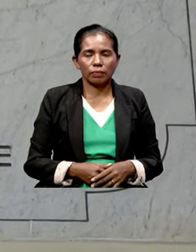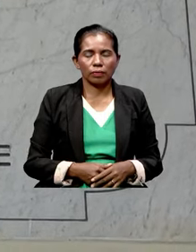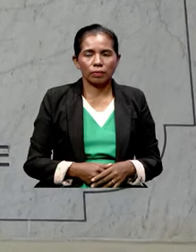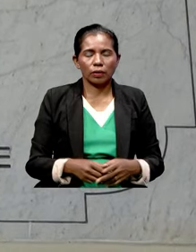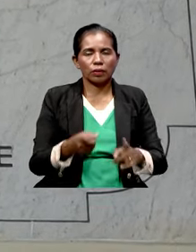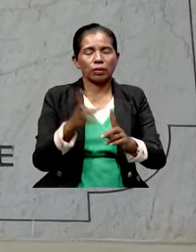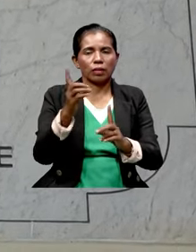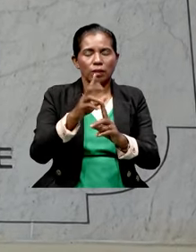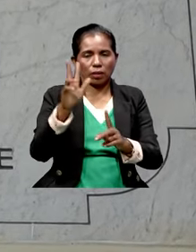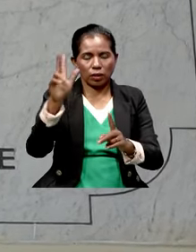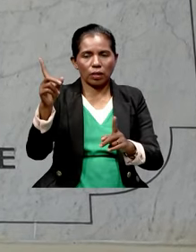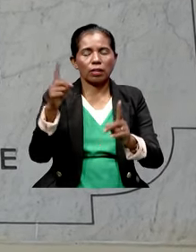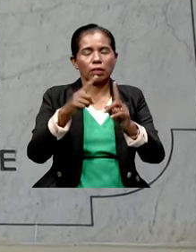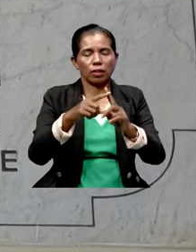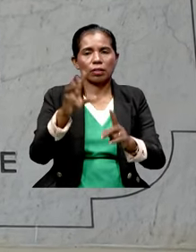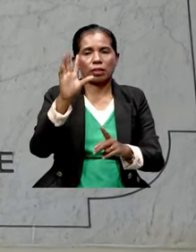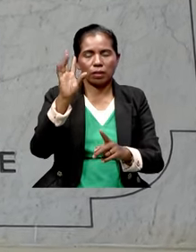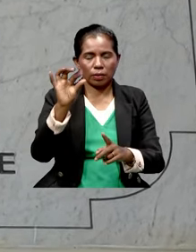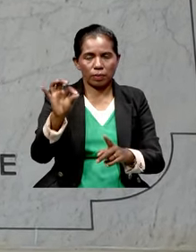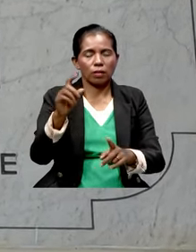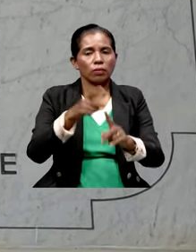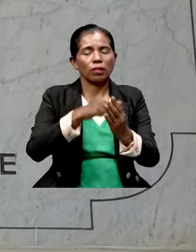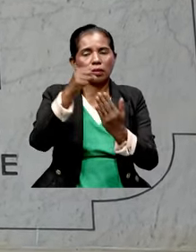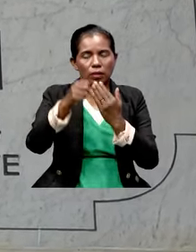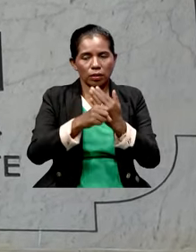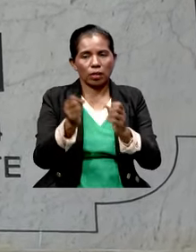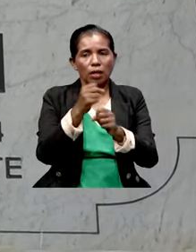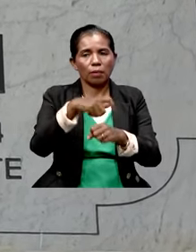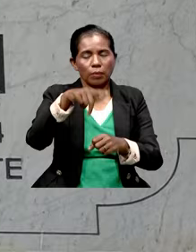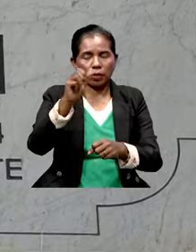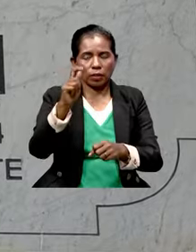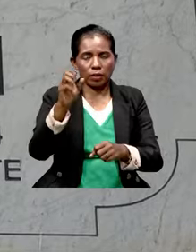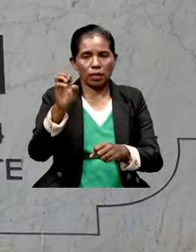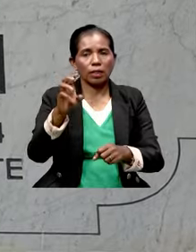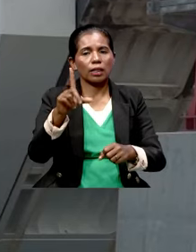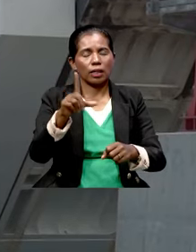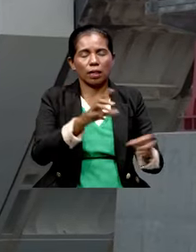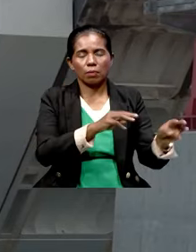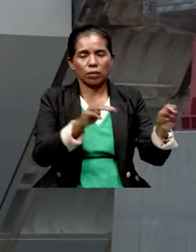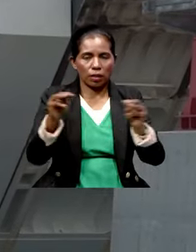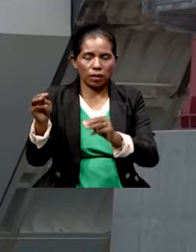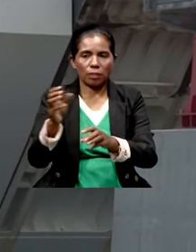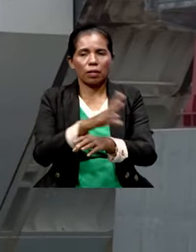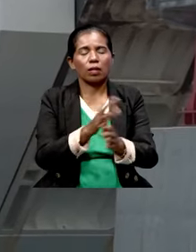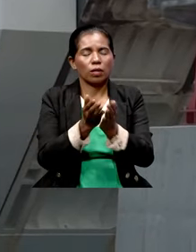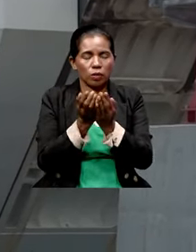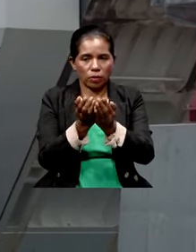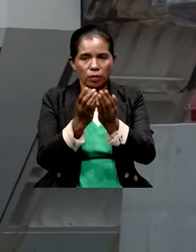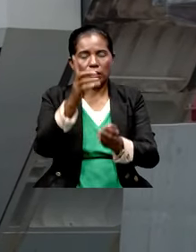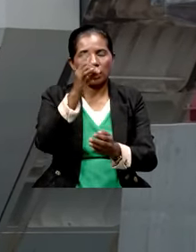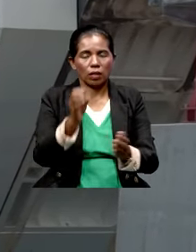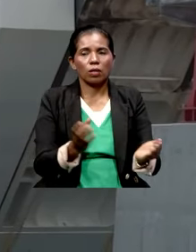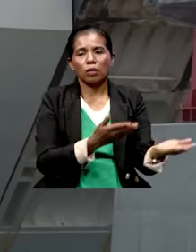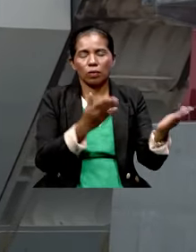Husi lorong tolu tolorong walu fulan setembro ne a portil halo mudan saba orari operasaun ro Berlin ramelau dili wekusi, wadi tula